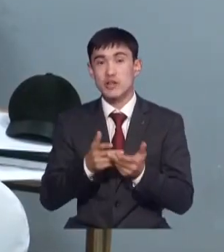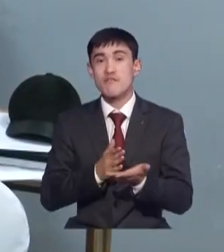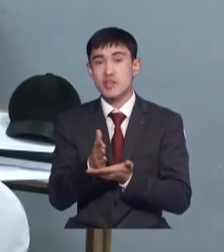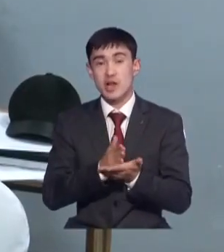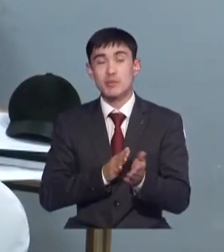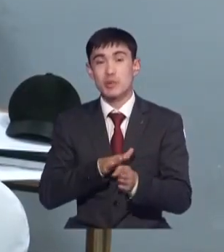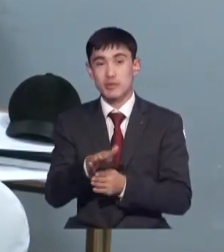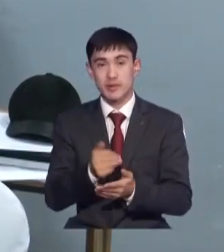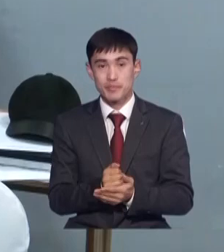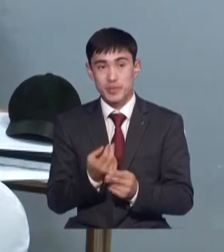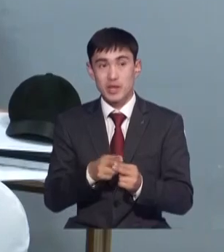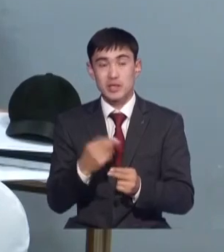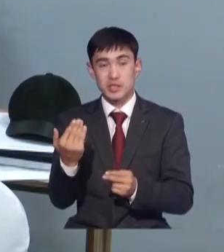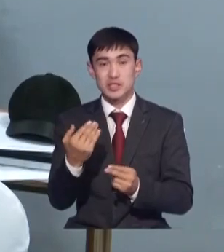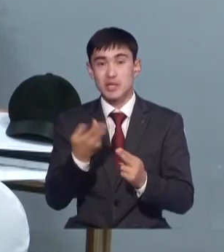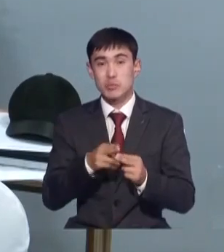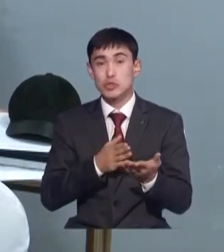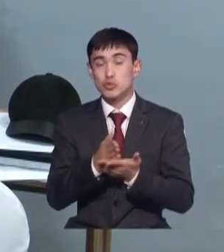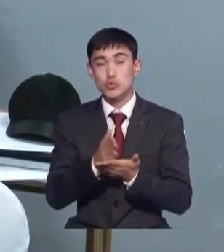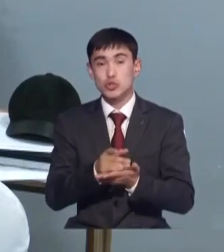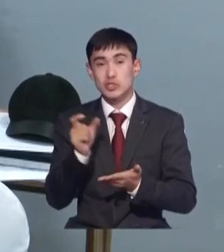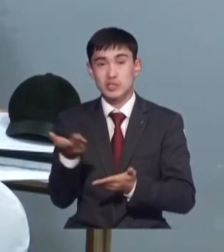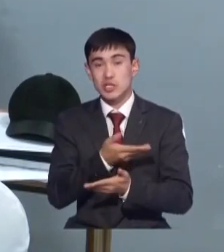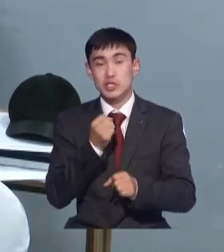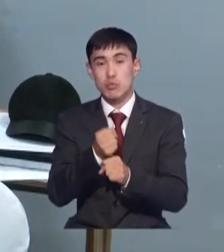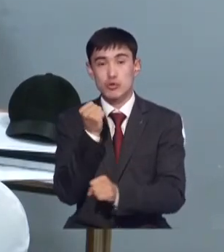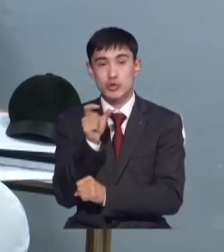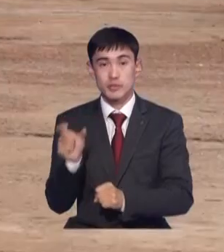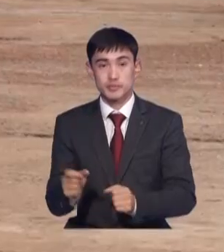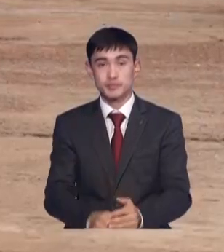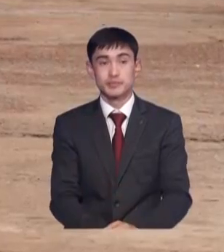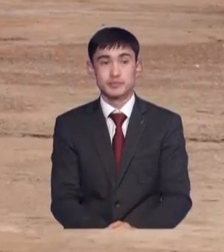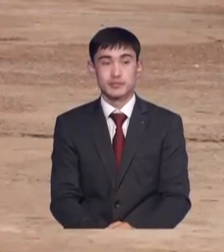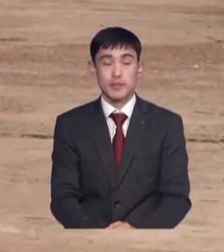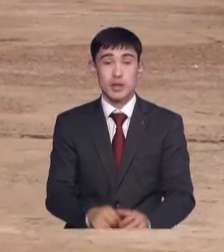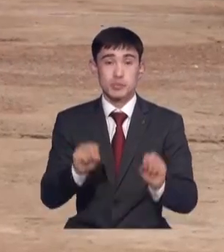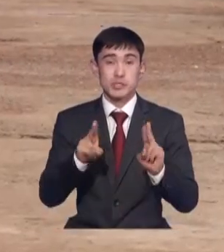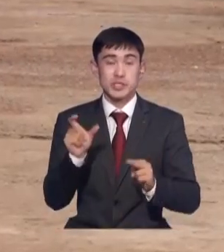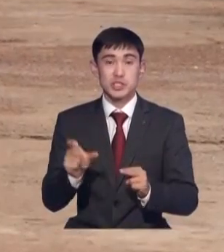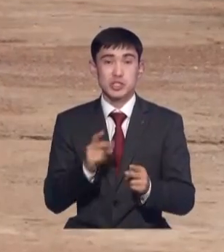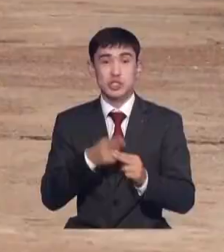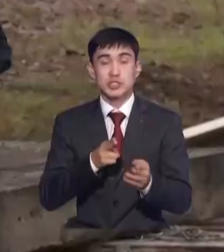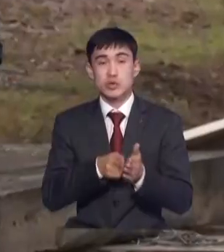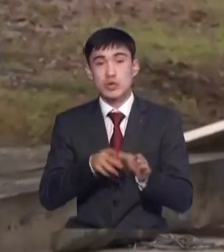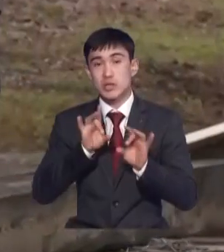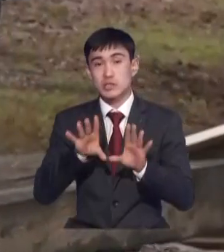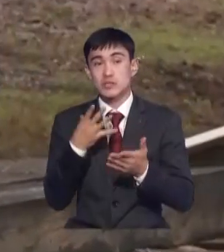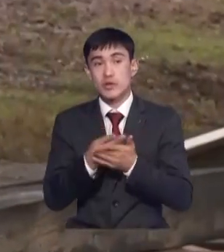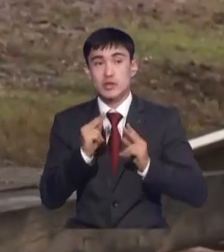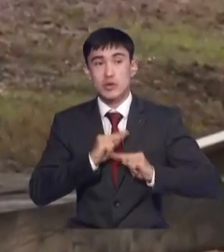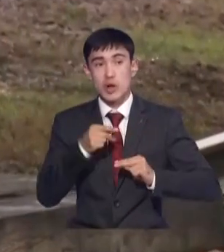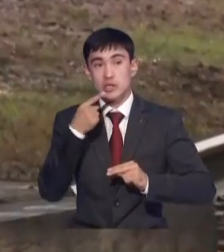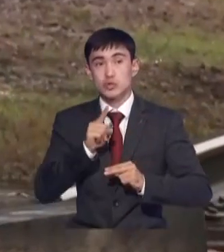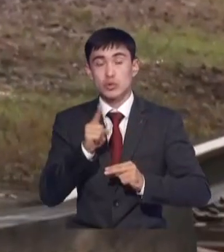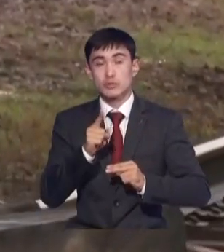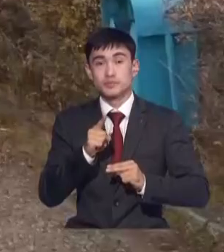ветеранами отрасли. Это одни из самых заслуженных наших работников. Специалисты железной дороги, рассказывая о своей работе,